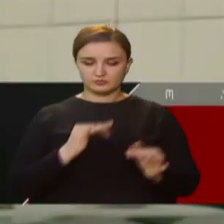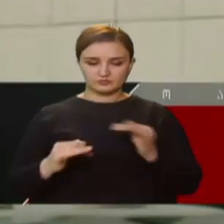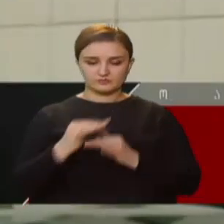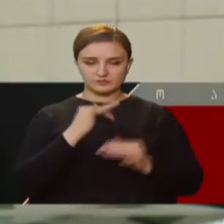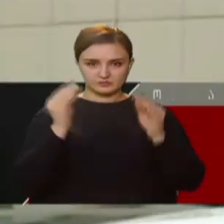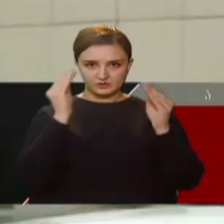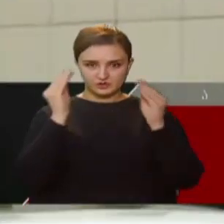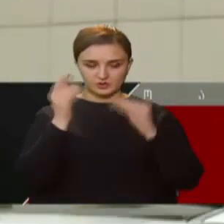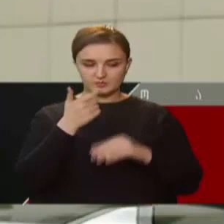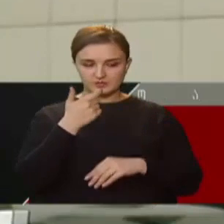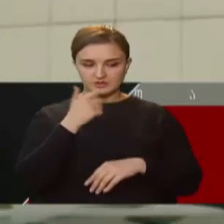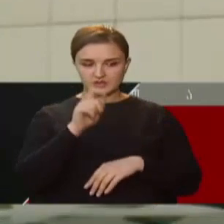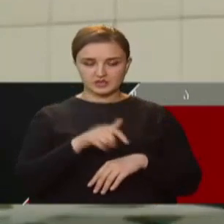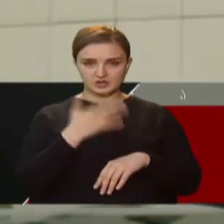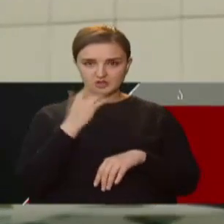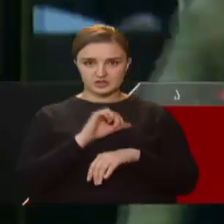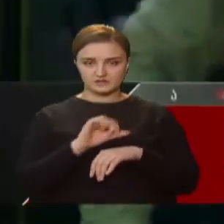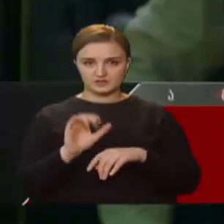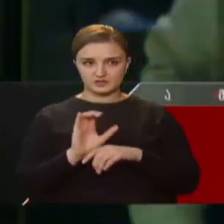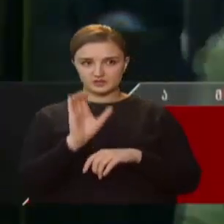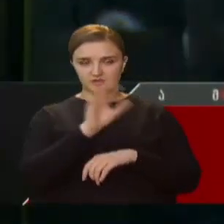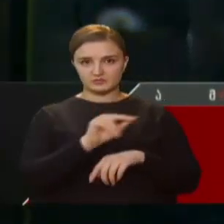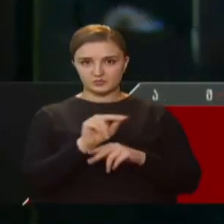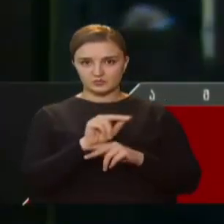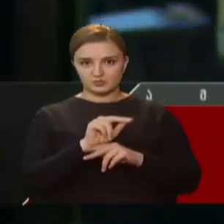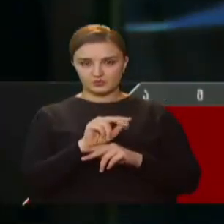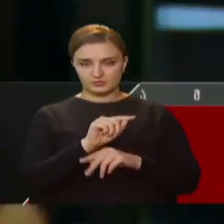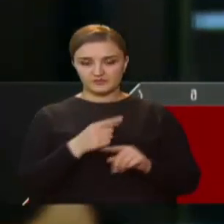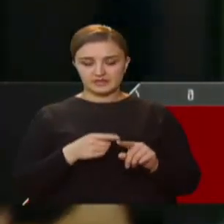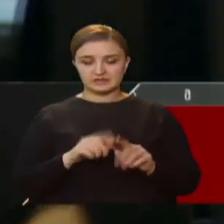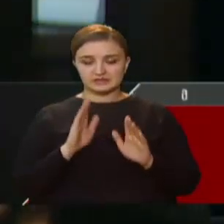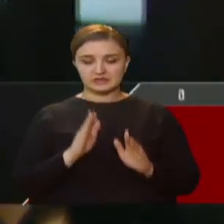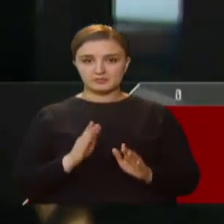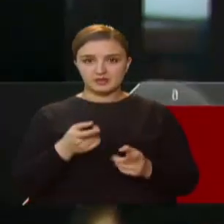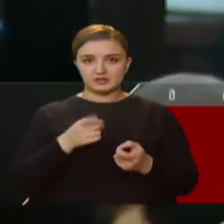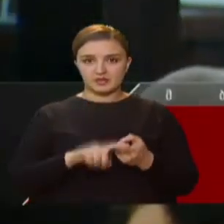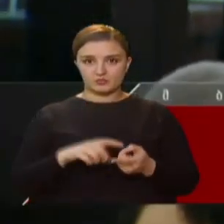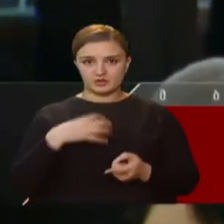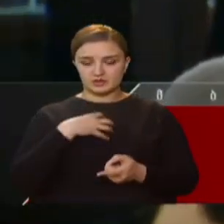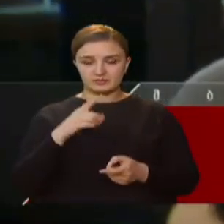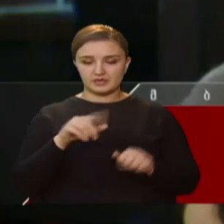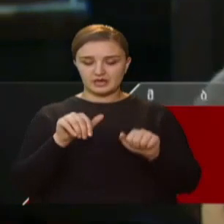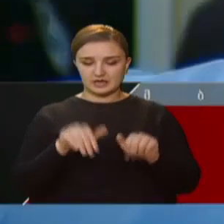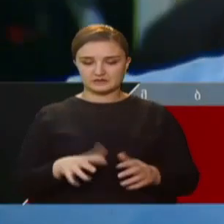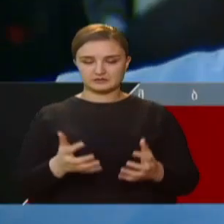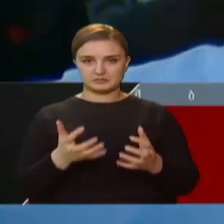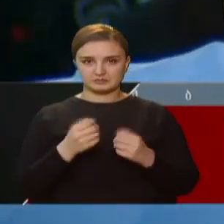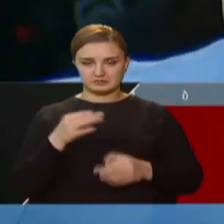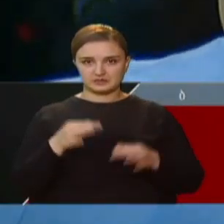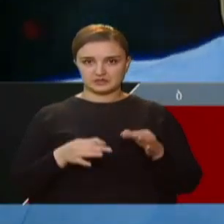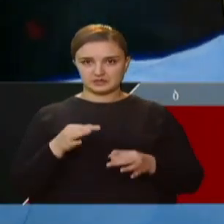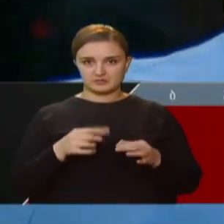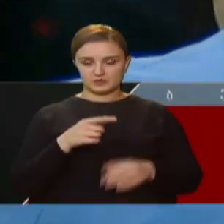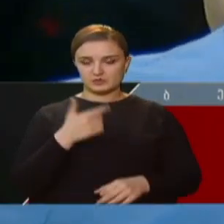მიხეილ სააკაშვილის საზღვარ გარეთ სამკურნალოდ გადაყვანის თაობაზე, დიდწილად იმაზე იქნება დამოკიდებული, რა გადაწყვეტილებას მიიღებს